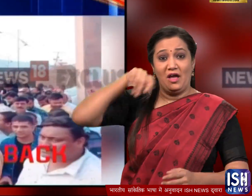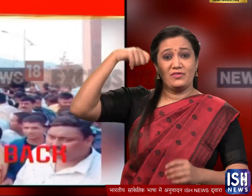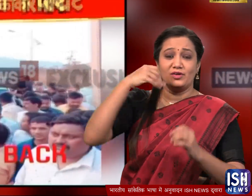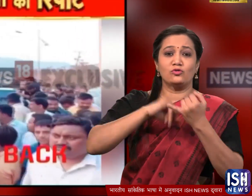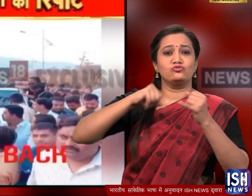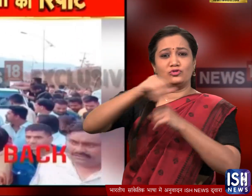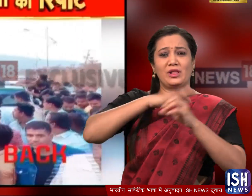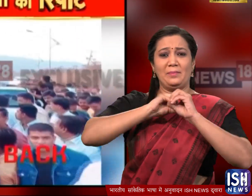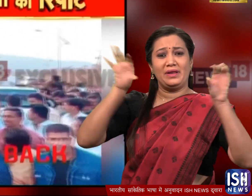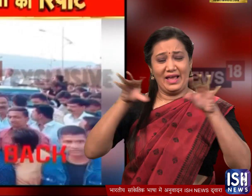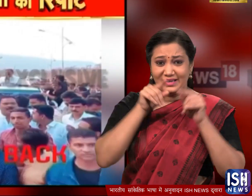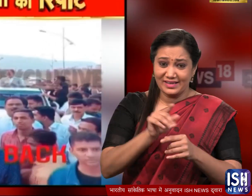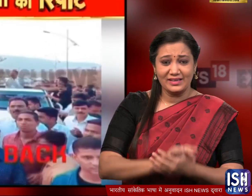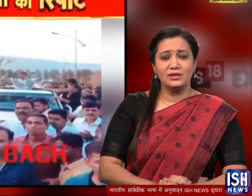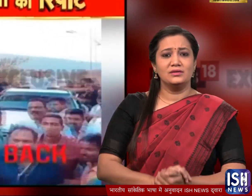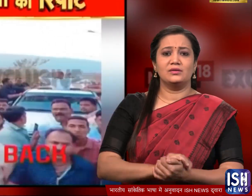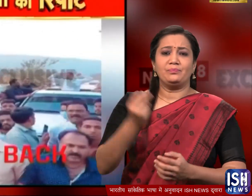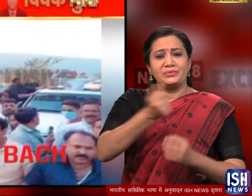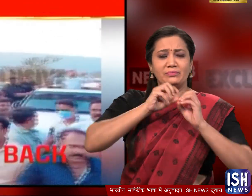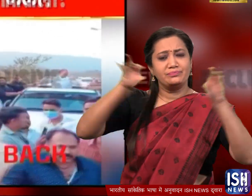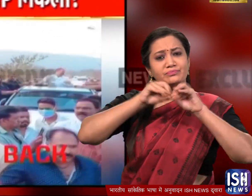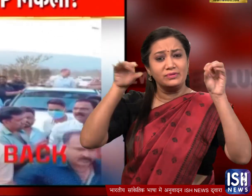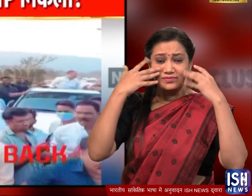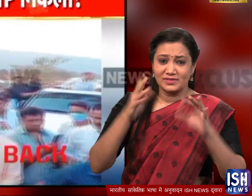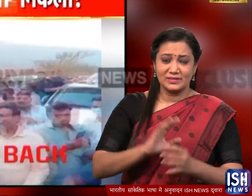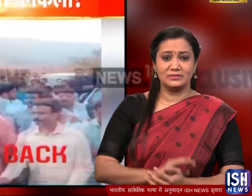क्योंकि ये वीडियो सोशल मीडिया पर वायरल होने में देर नहीं लगी।